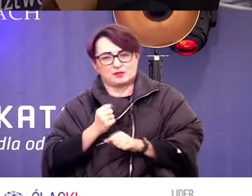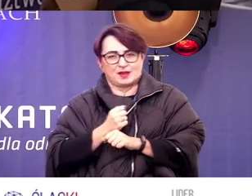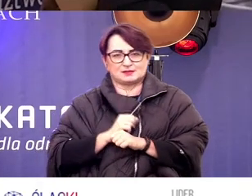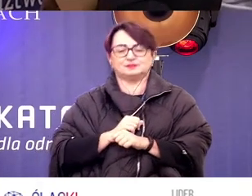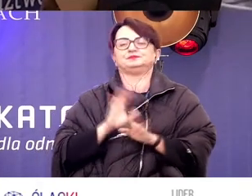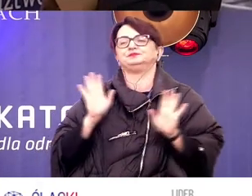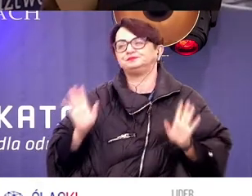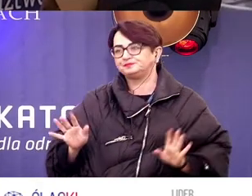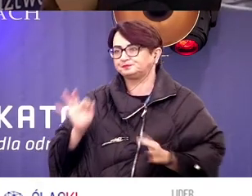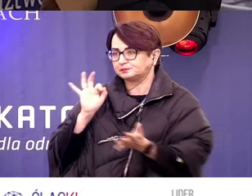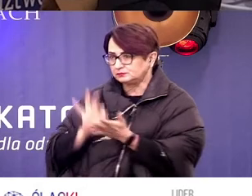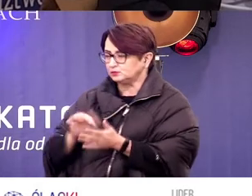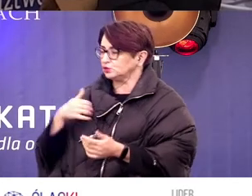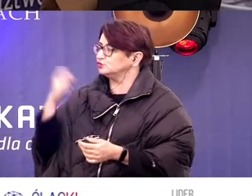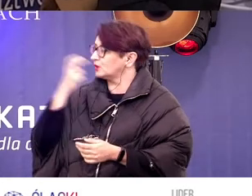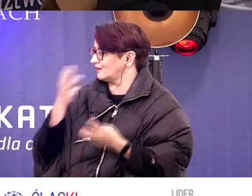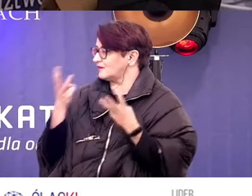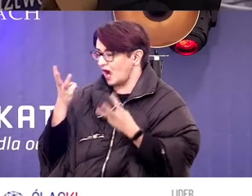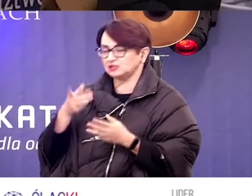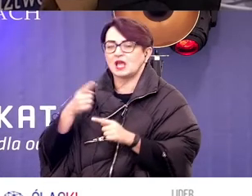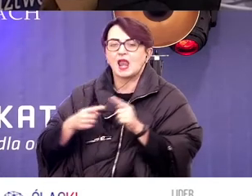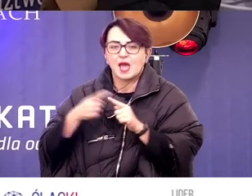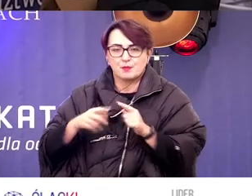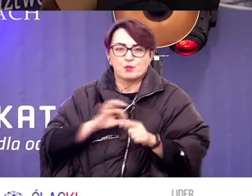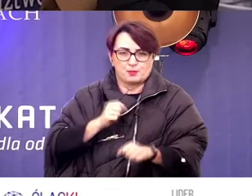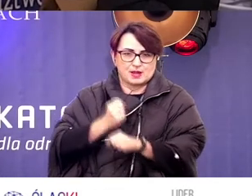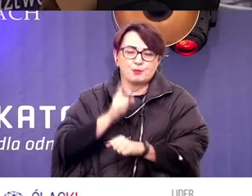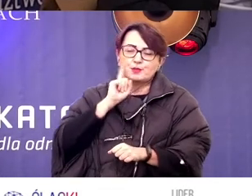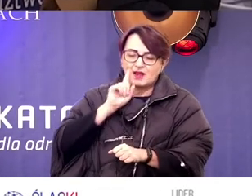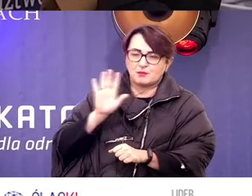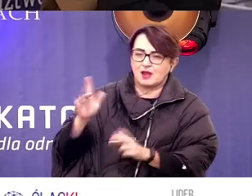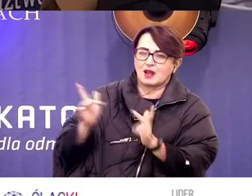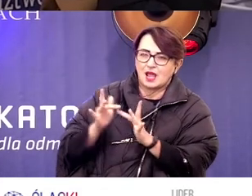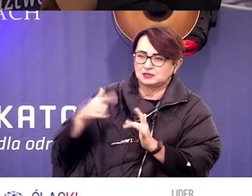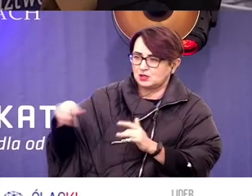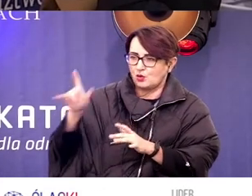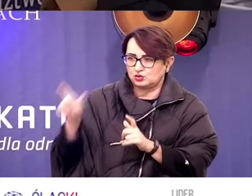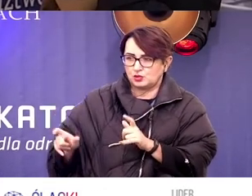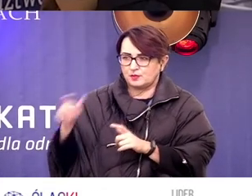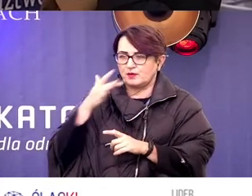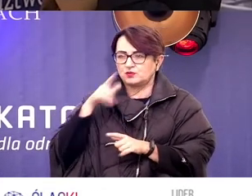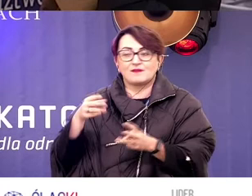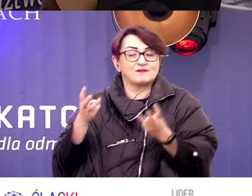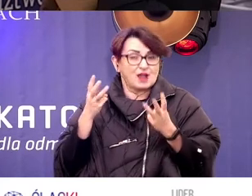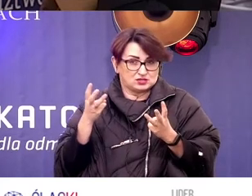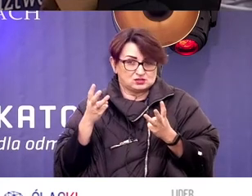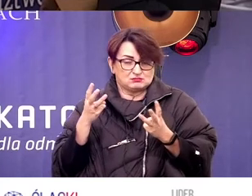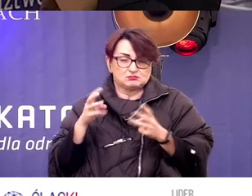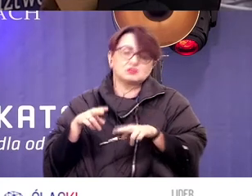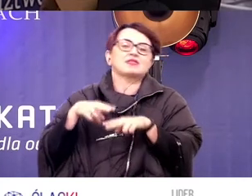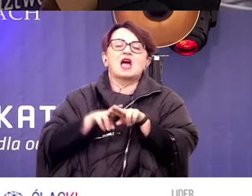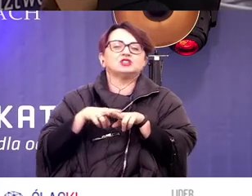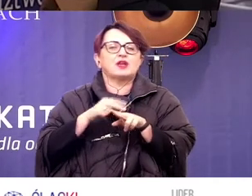pewno była istotnym elementem naszej pracy i ja tu się zgodzę z przedmówcami, że to jest bardzo ważny też instrument